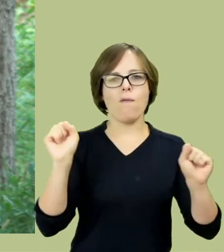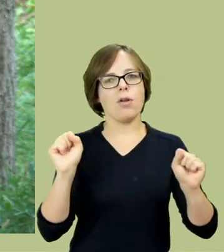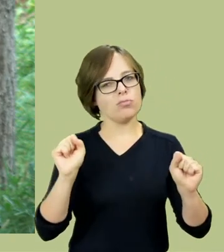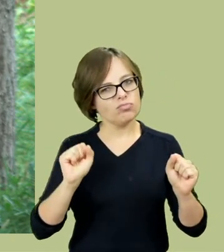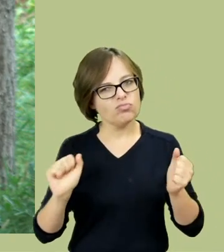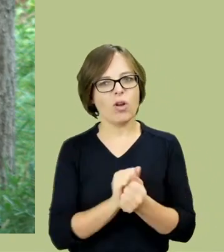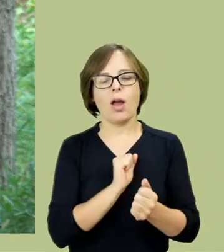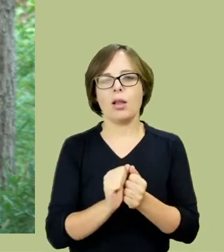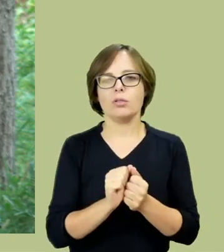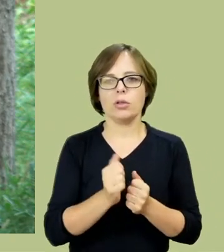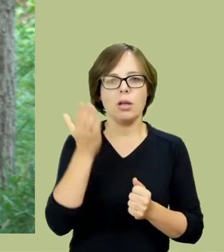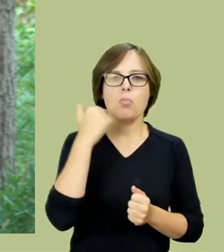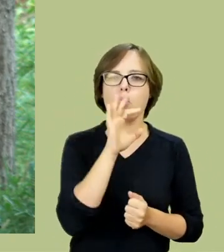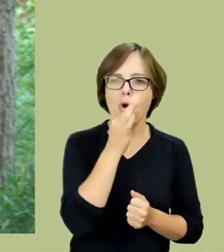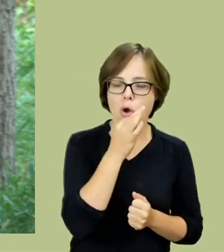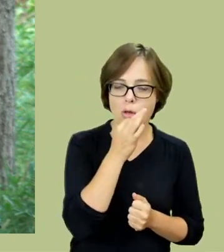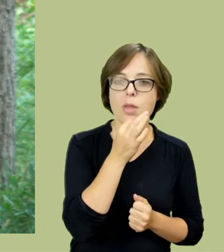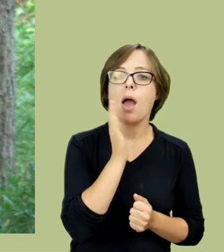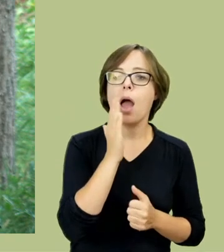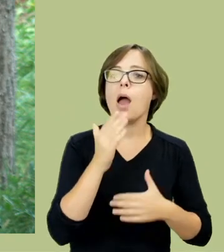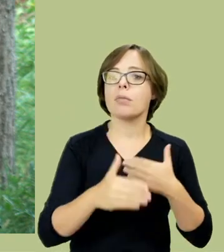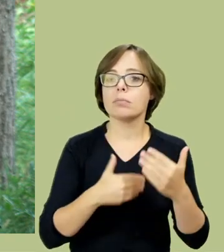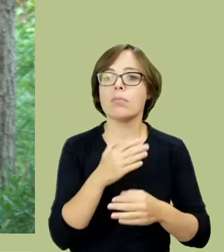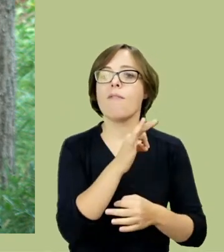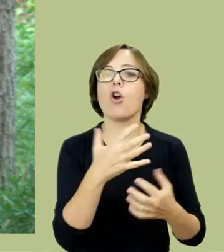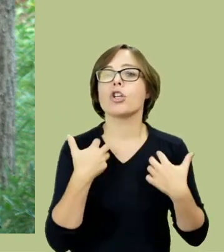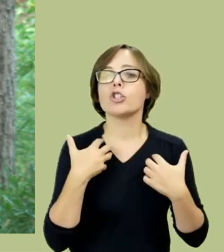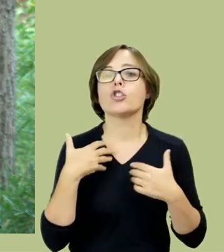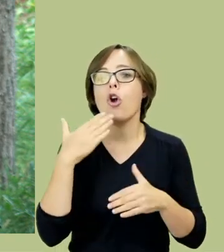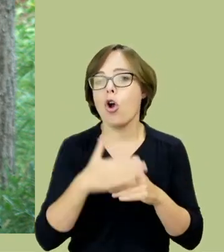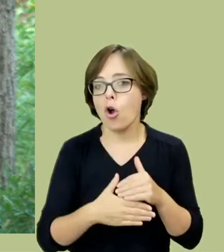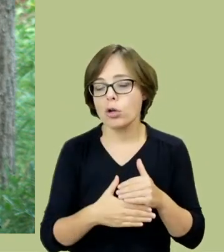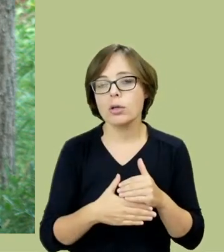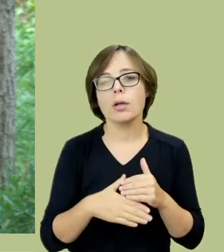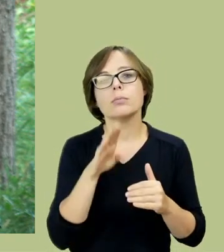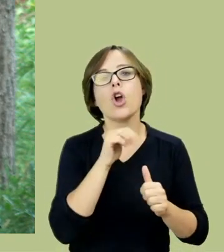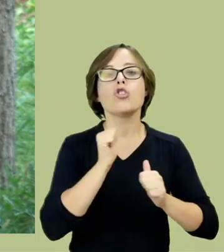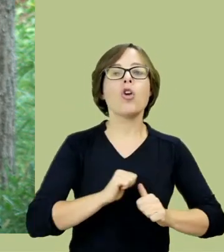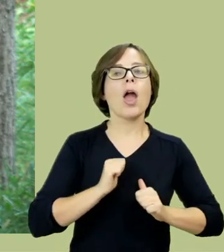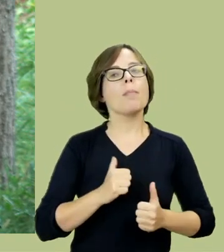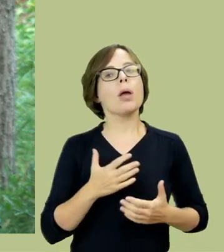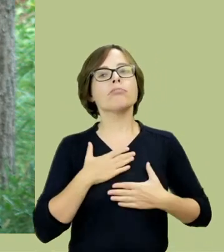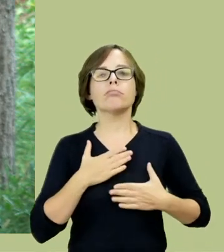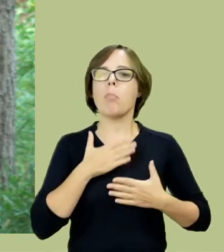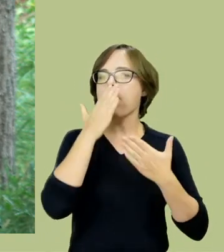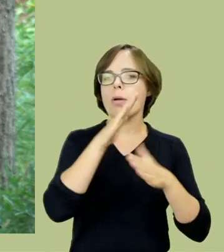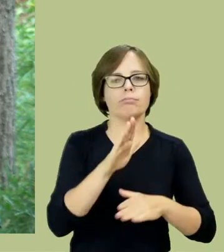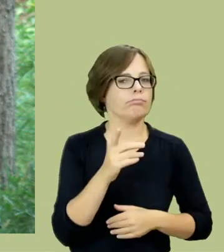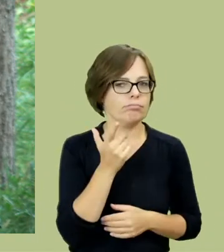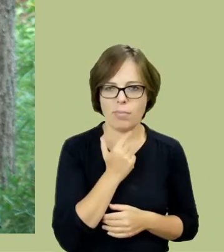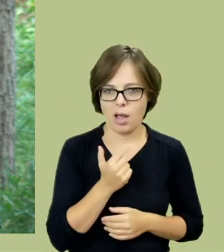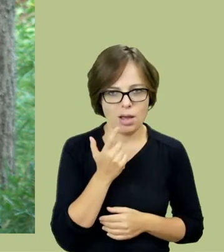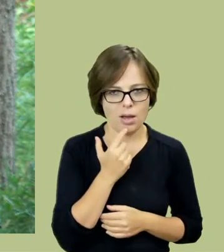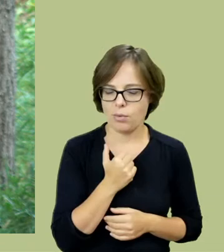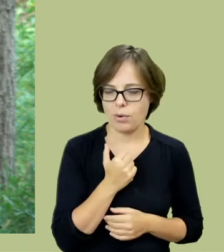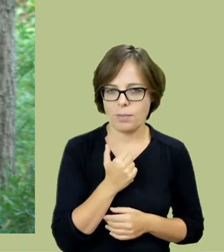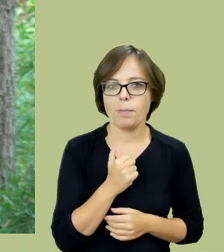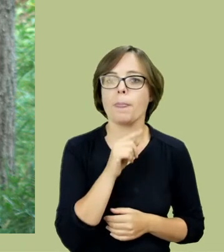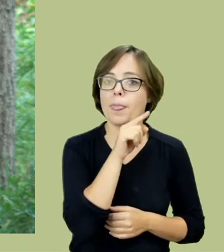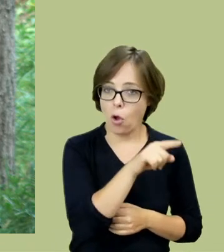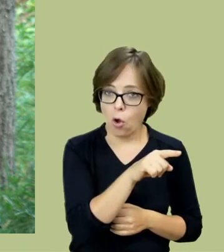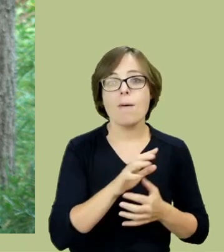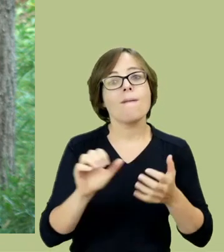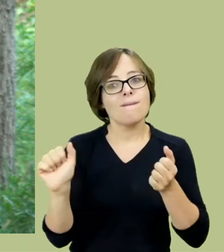za młodu w końcówce swojego życia mało siebie eksponowała. Mało, owszem, walczyła o to, żeby